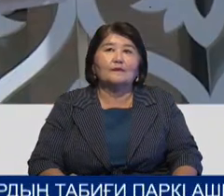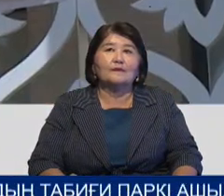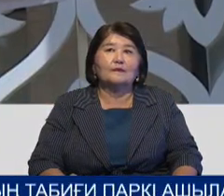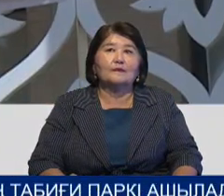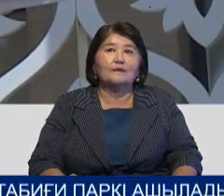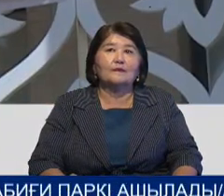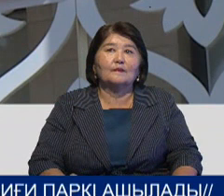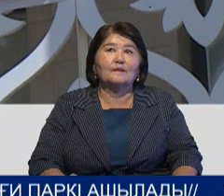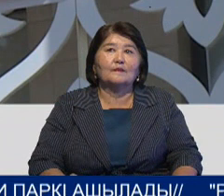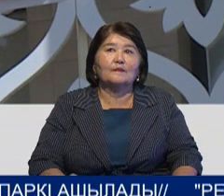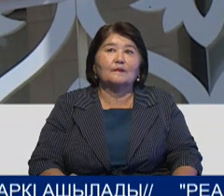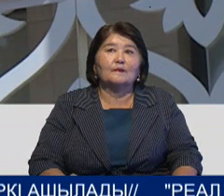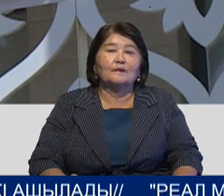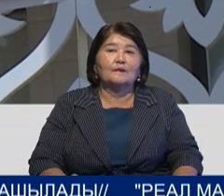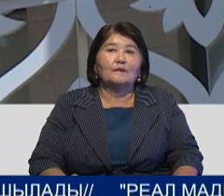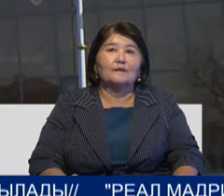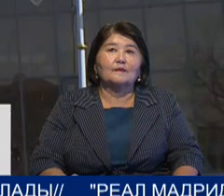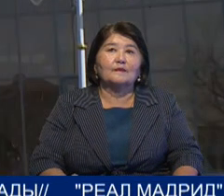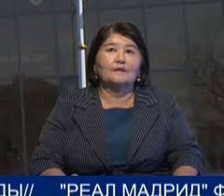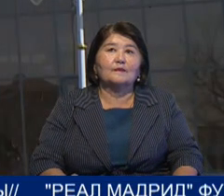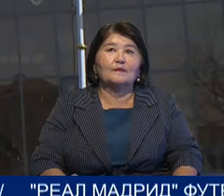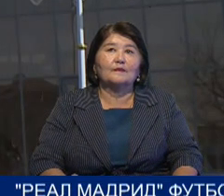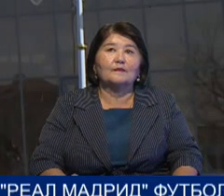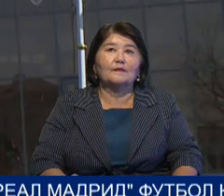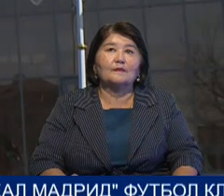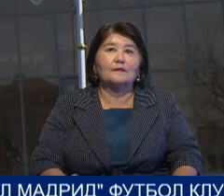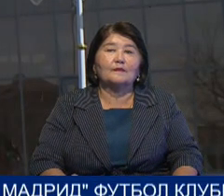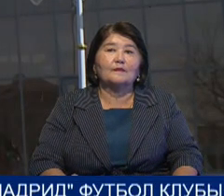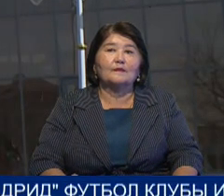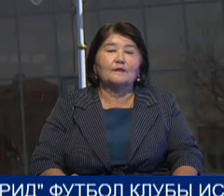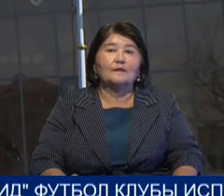Азамат Айусхан, Қозы Көрпеш, Асыр Аралы, Қалымжан Қожақ, Пеке Бұлан Шаукенбаев, Қызылорда телеарнасы.